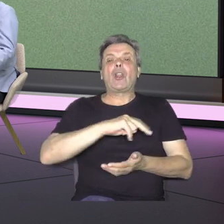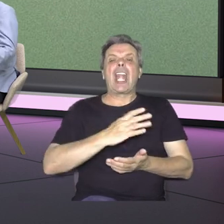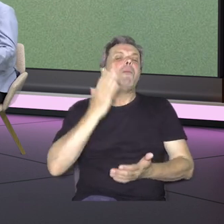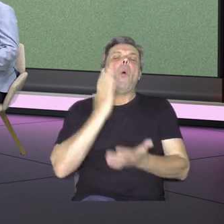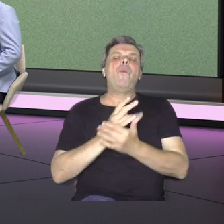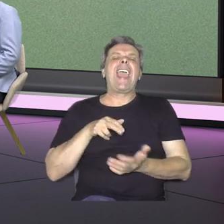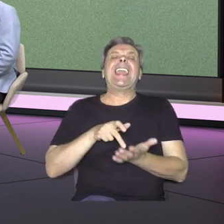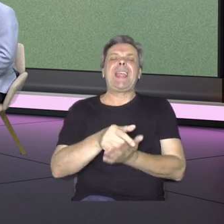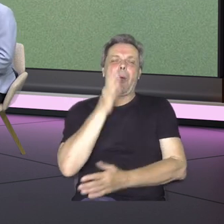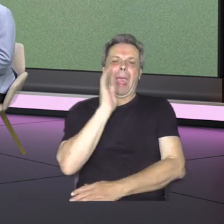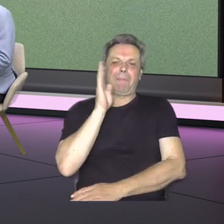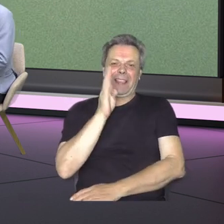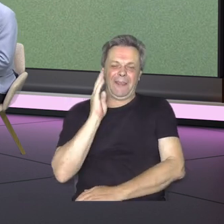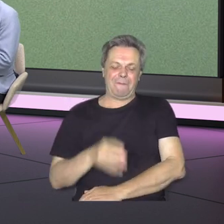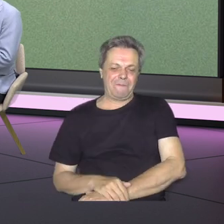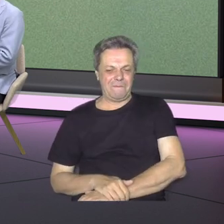naprijed. Uvijek, bravo.